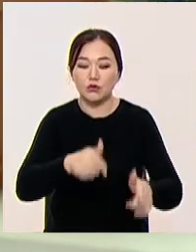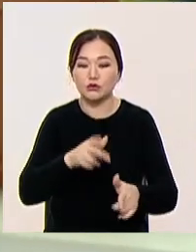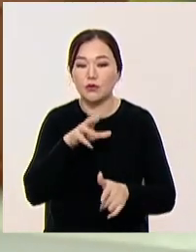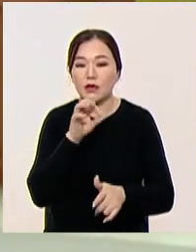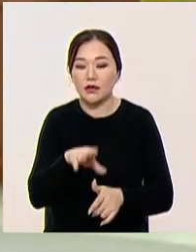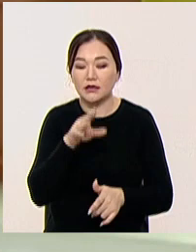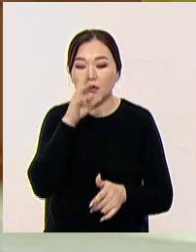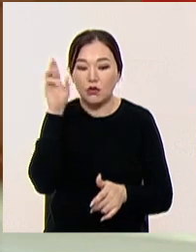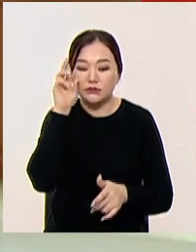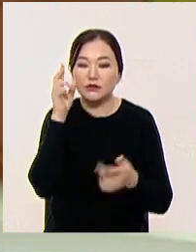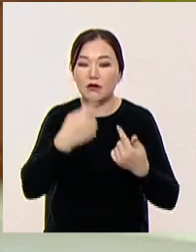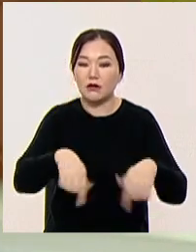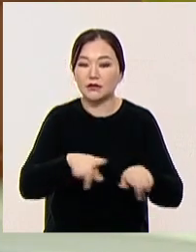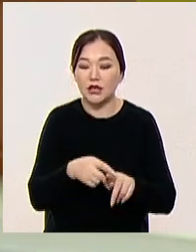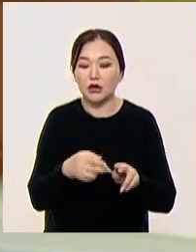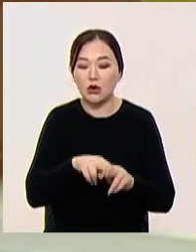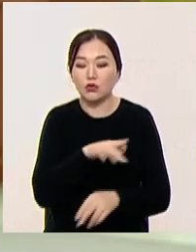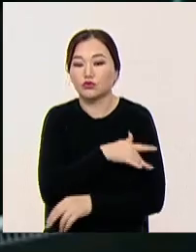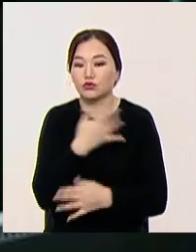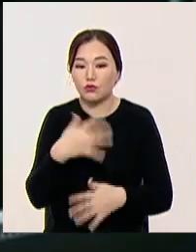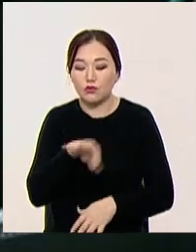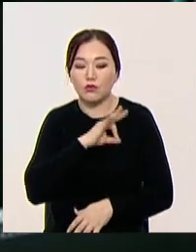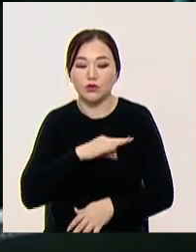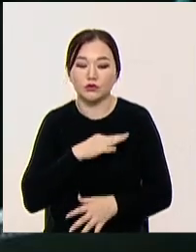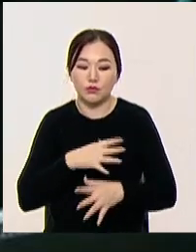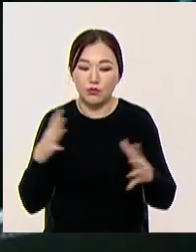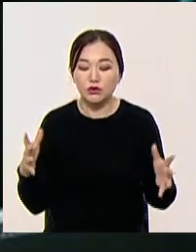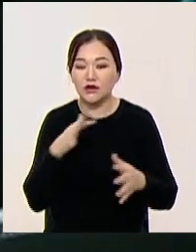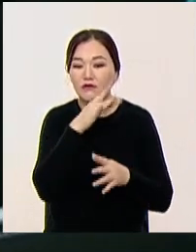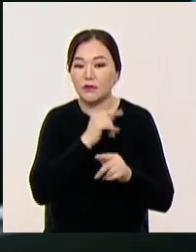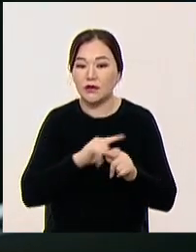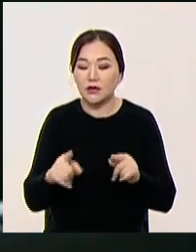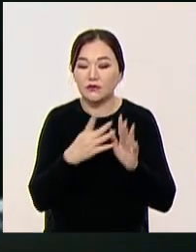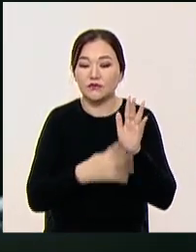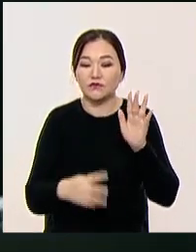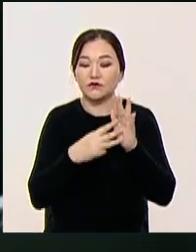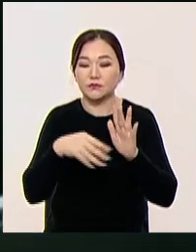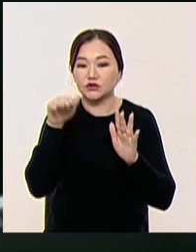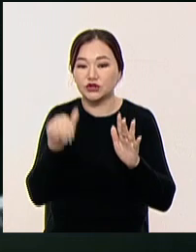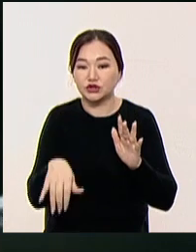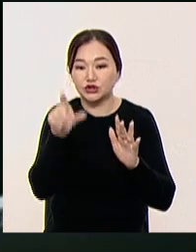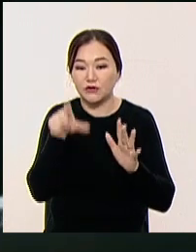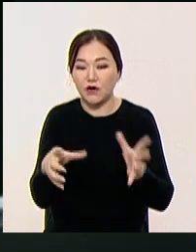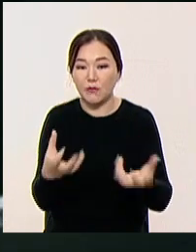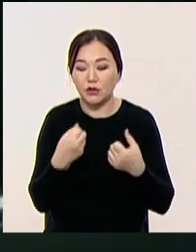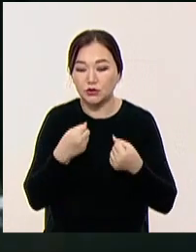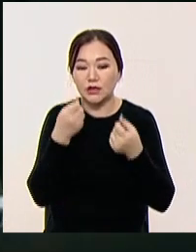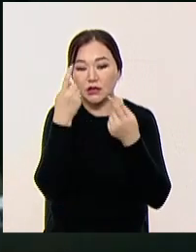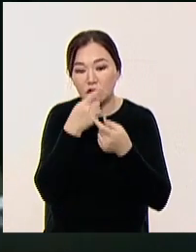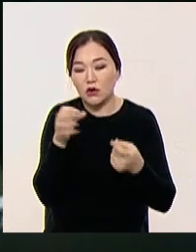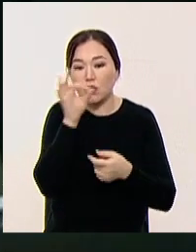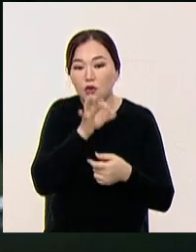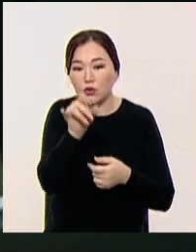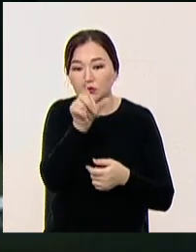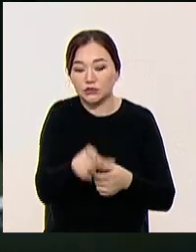субъекты квазигоссектора. Эта услуга уже пользуется спросом. С момента запуска более 98 тысяч человек получили сведения о